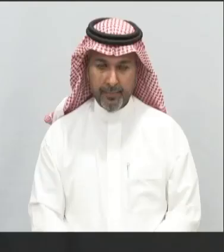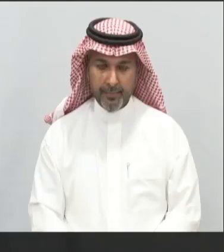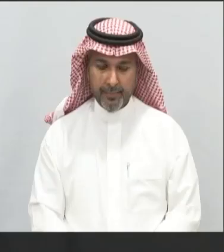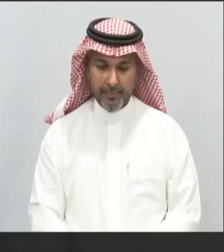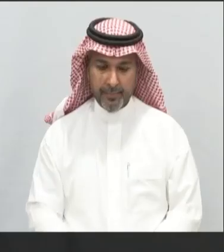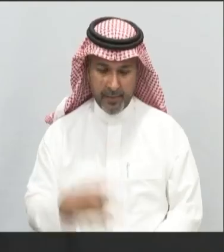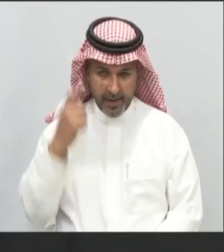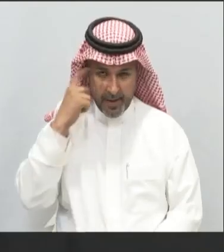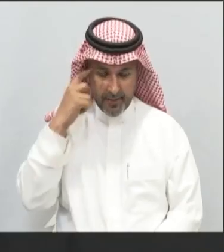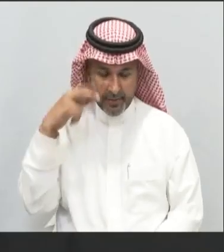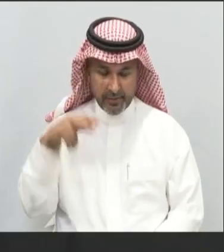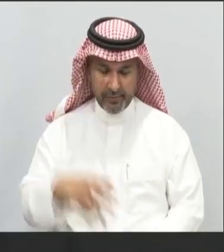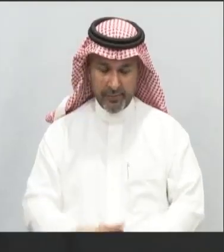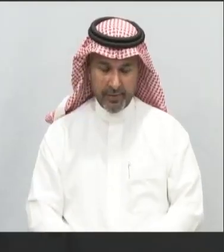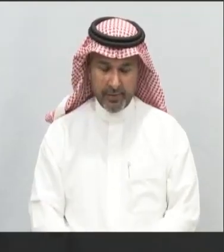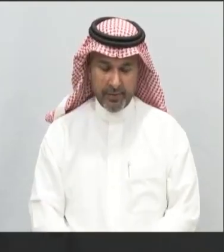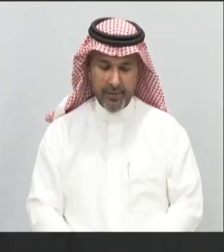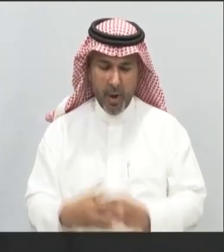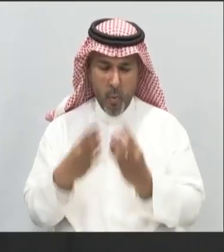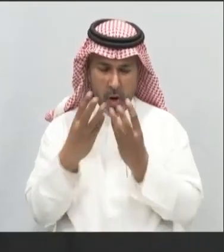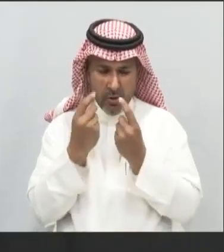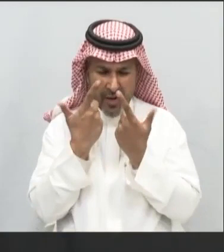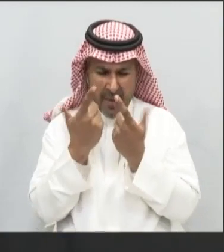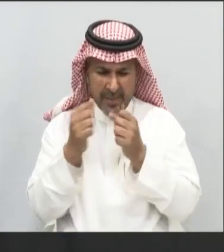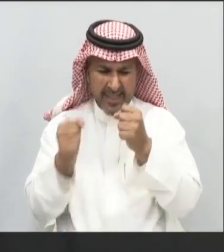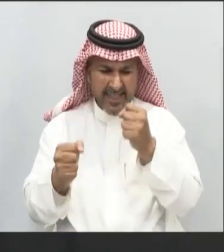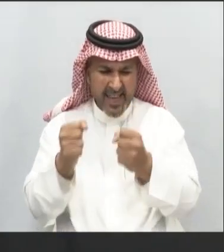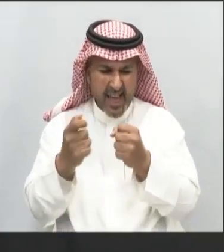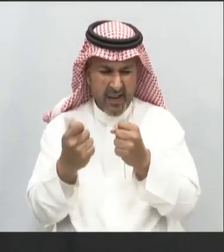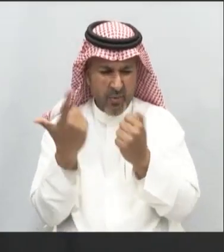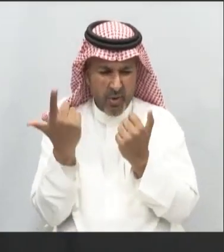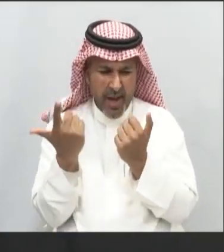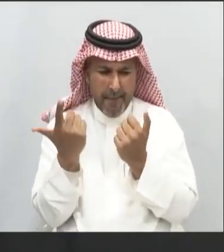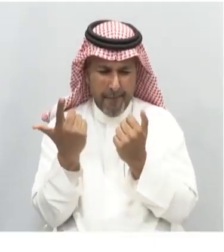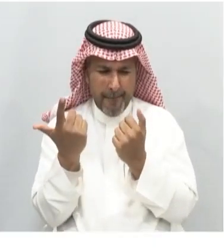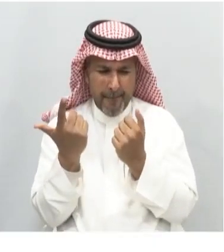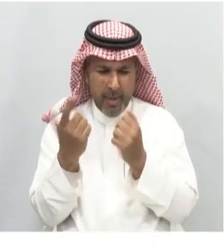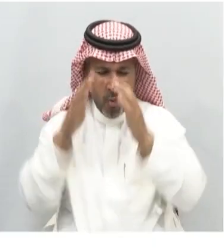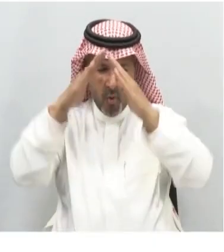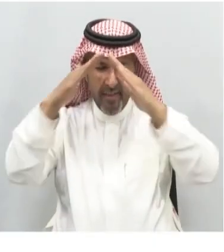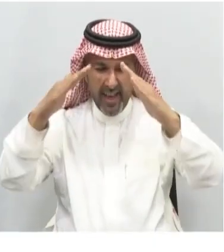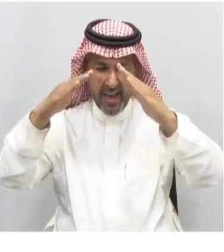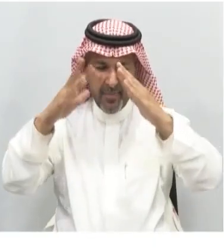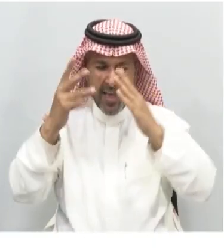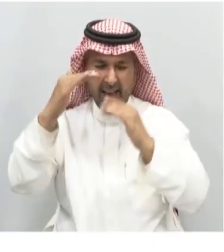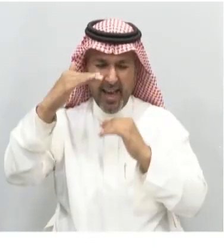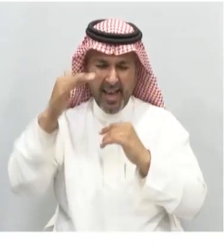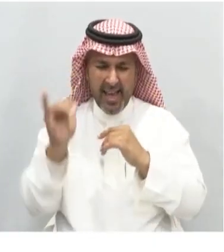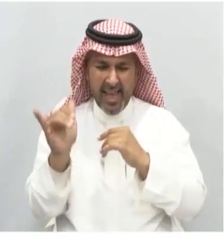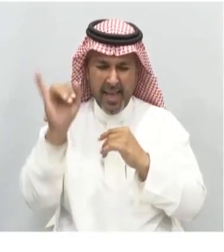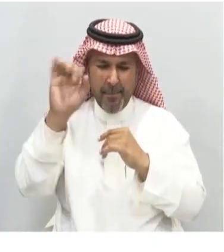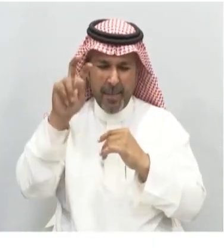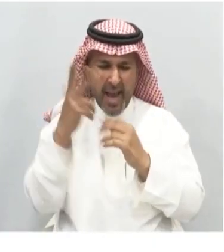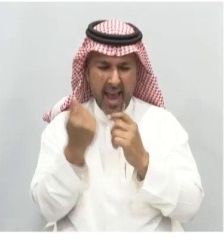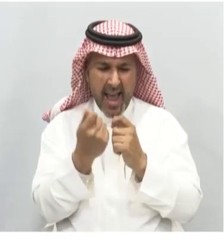هاي مبدعين وصلتوا الاجابه بارك الله فيكم اذا المعلومات الوارده هنا ايجار سياره وايجار خيمه والوجبات